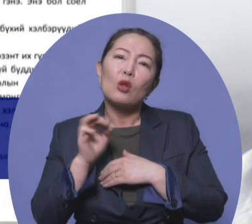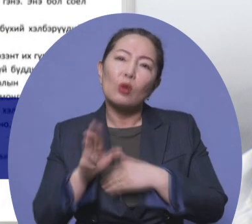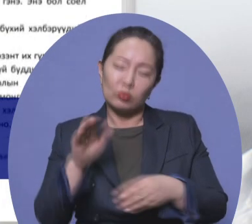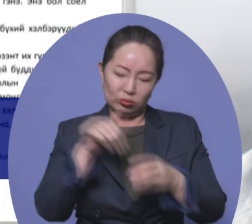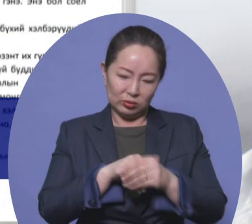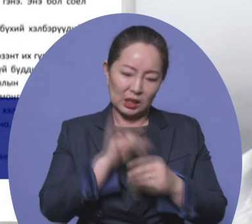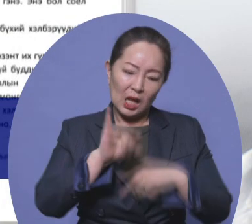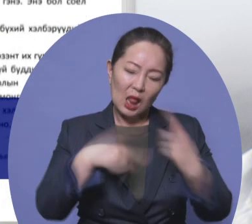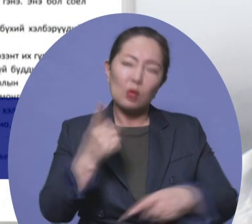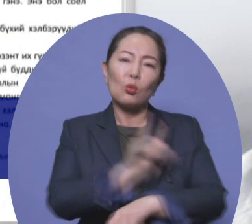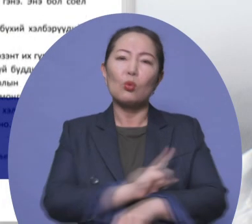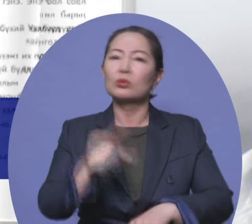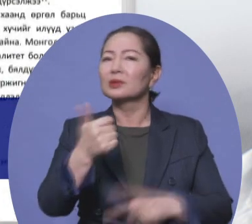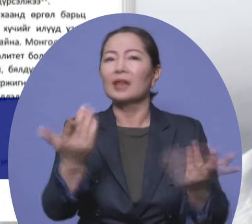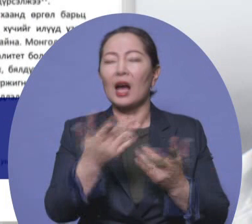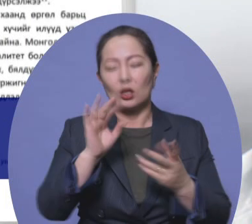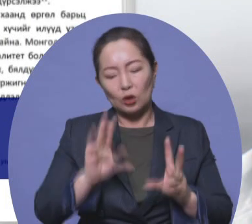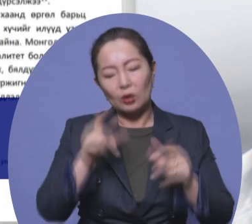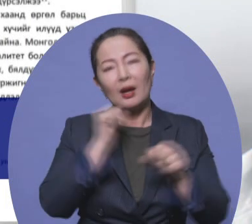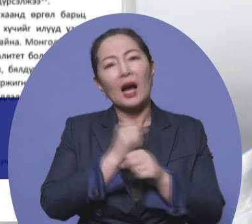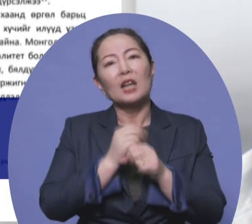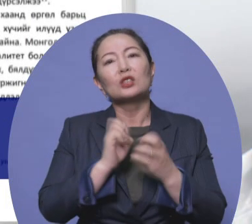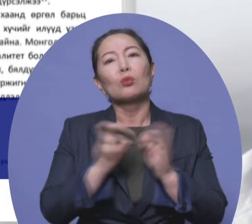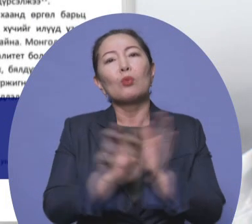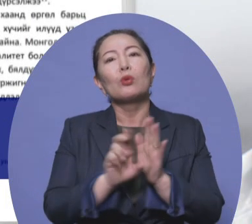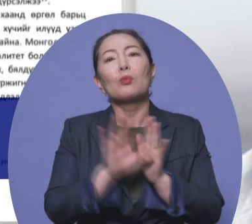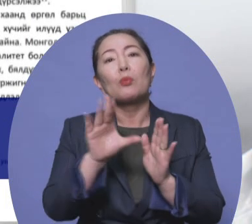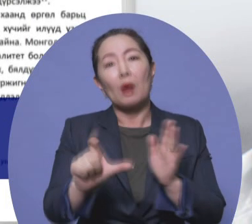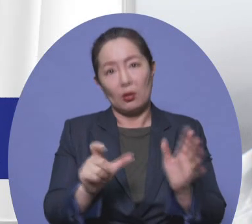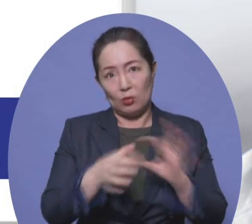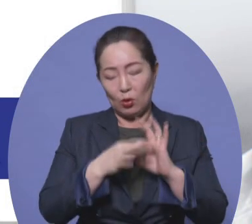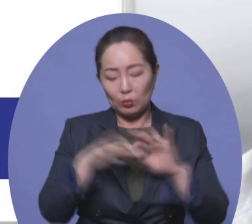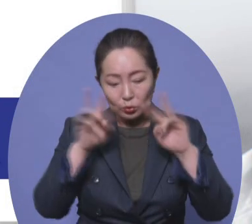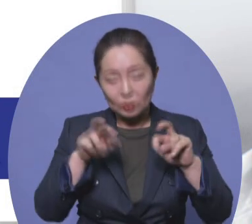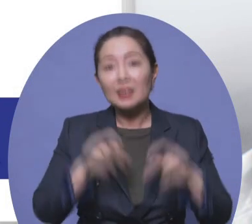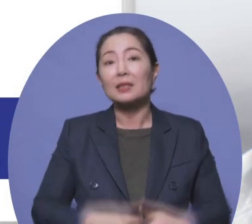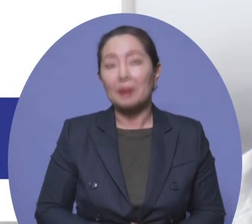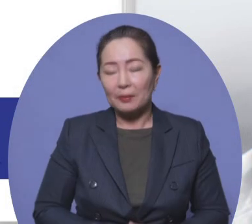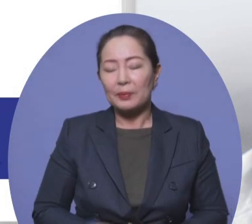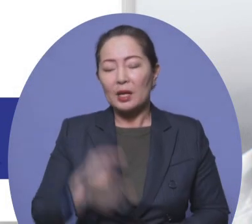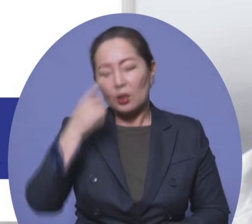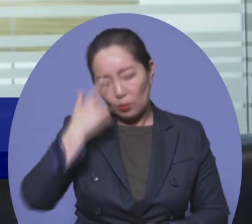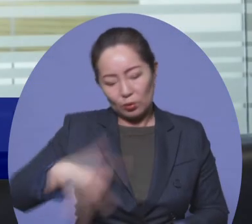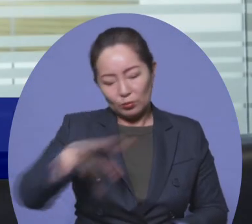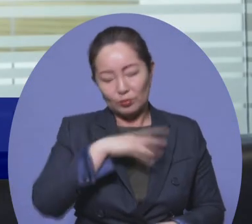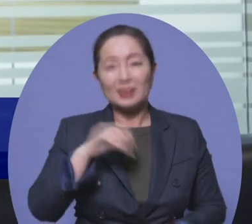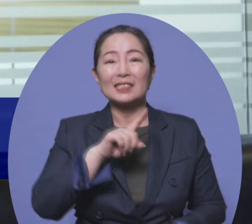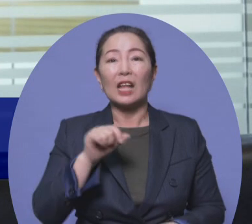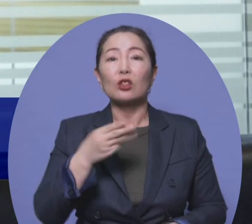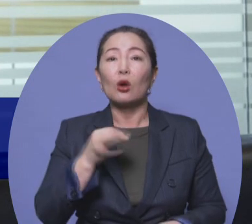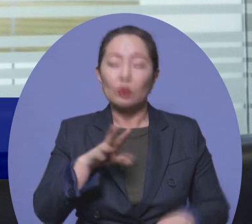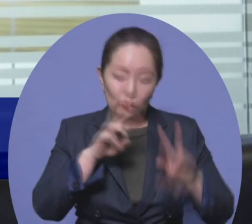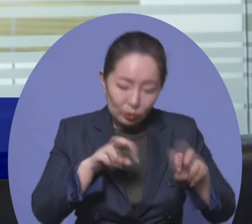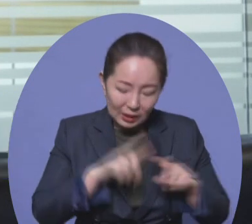дүнтэйгээр байж болох соёлын гэрэлүүлэх үйл ажиллагаа хийж болох вэ гэдэг талаас нь бид нар судалсан байгаа. Монголчуудын зан төлөвийг